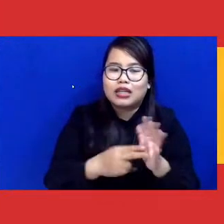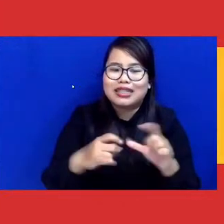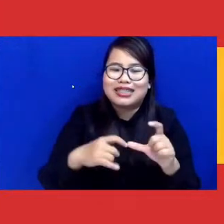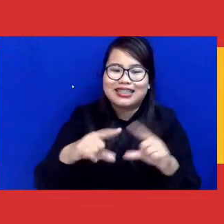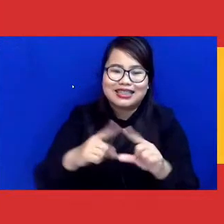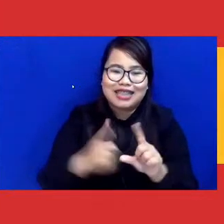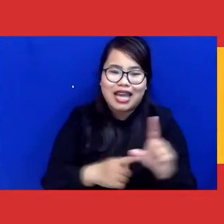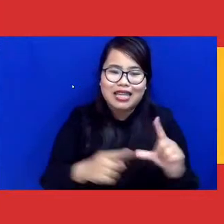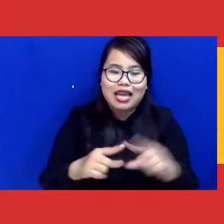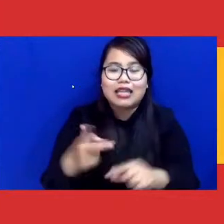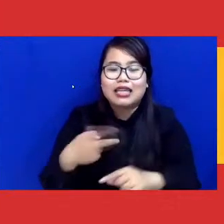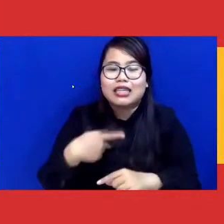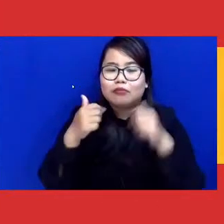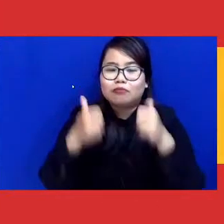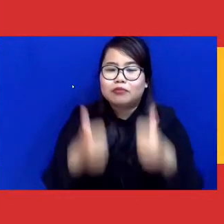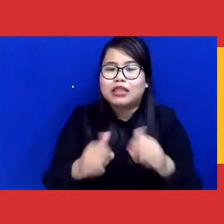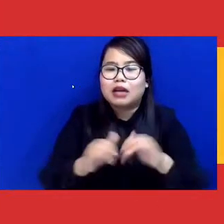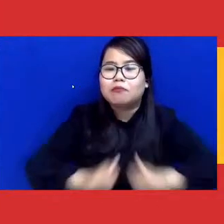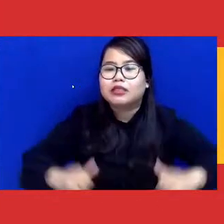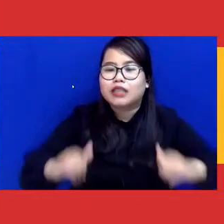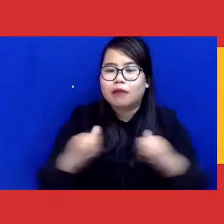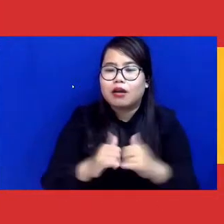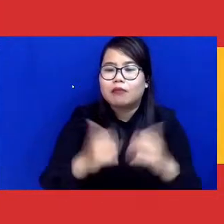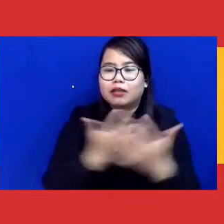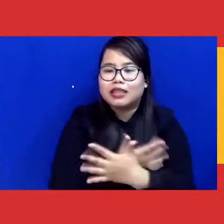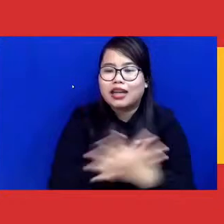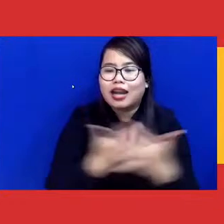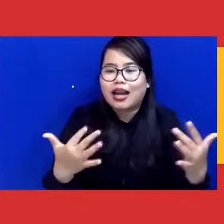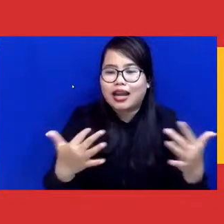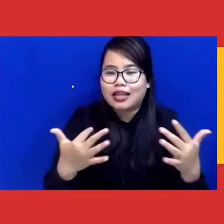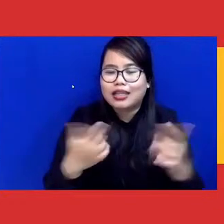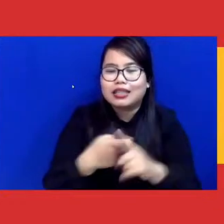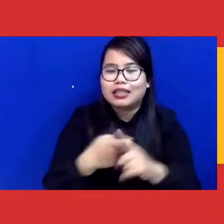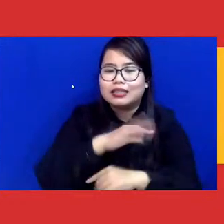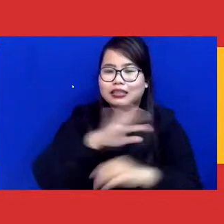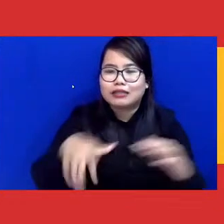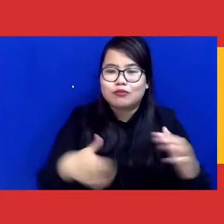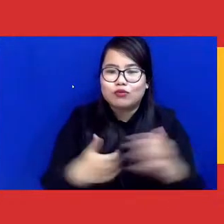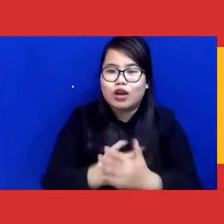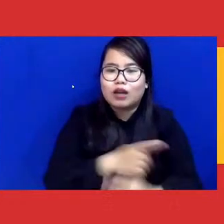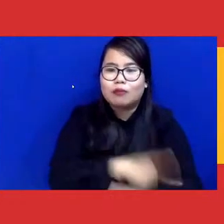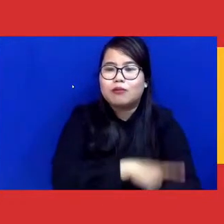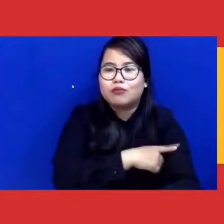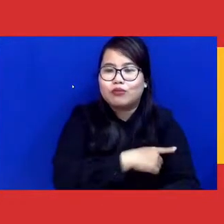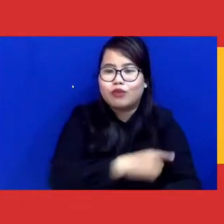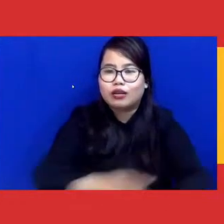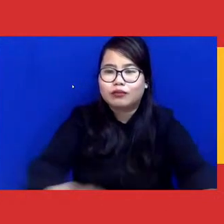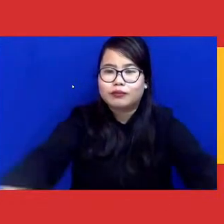bersama-sama masyarakat dengan segala kemampuannya.